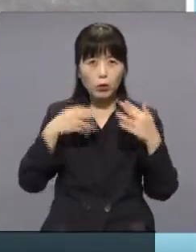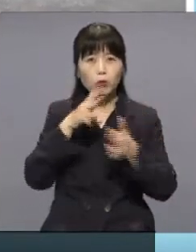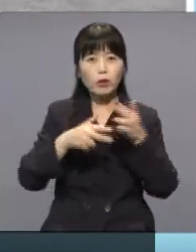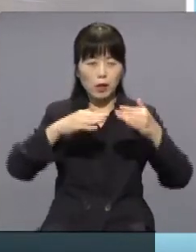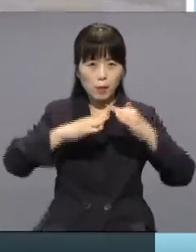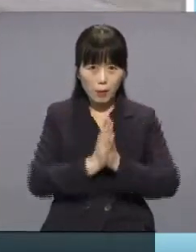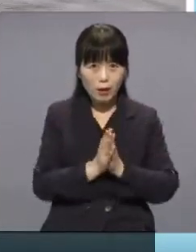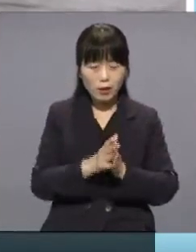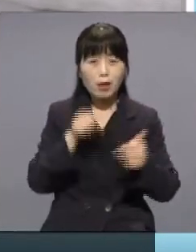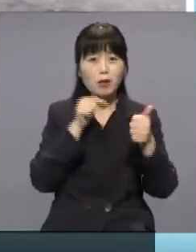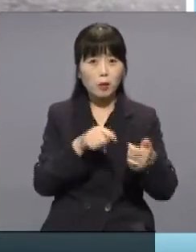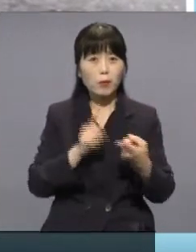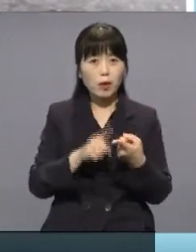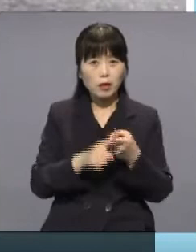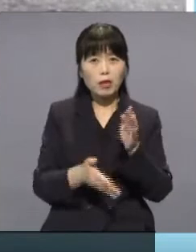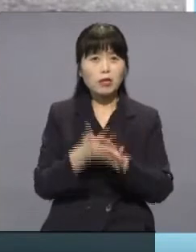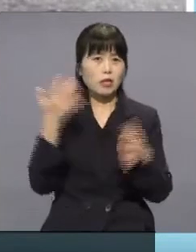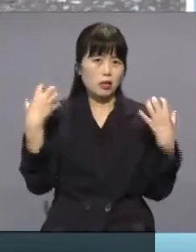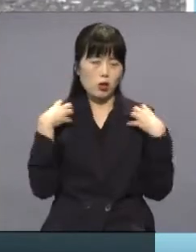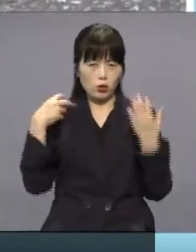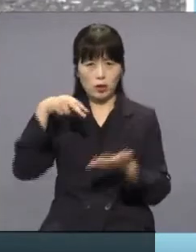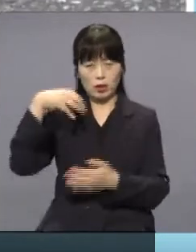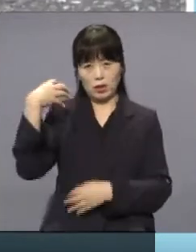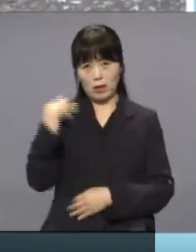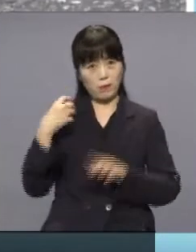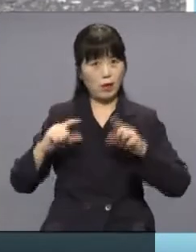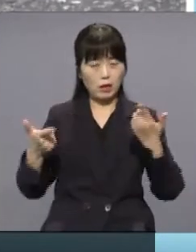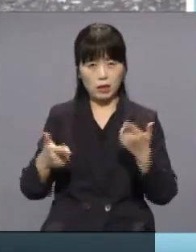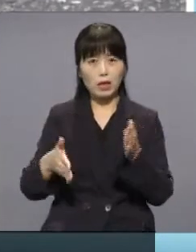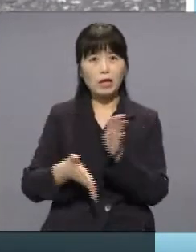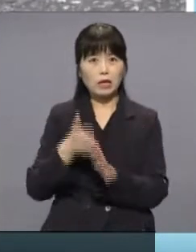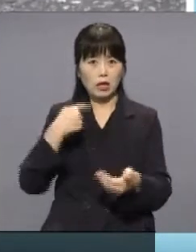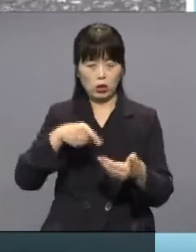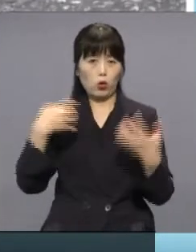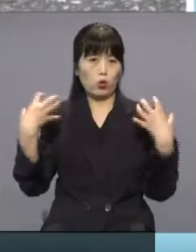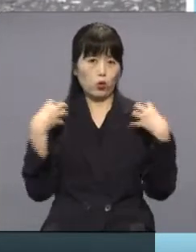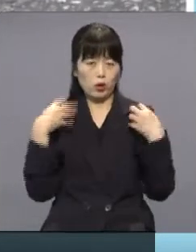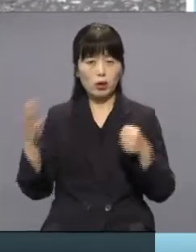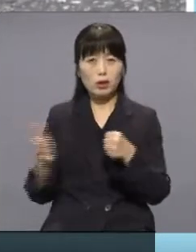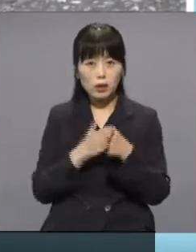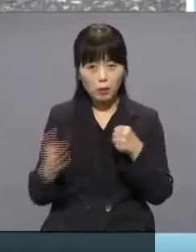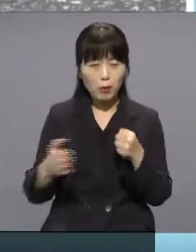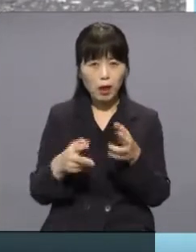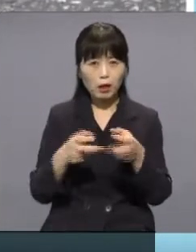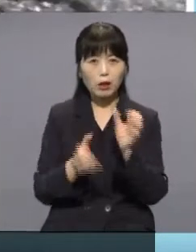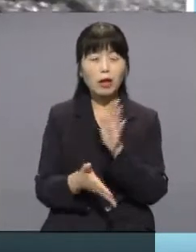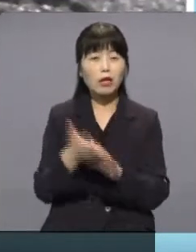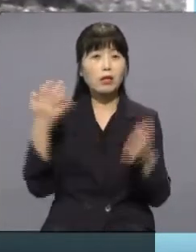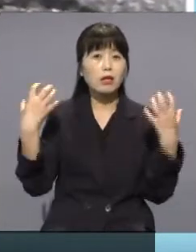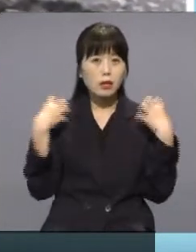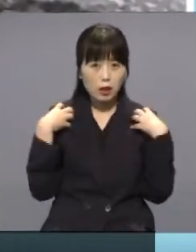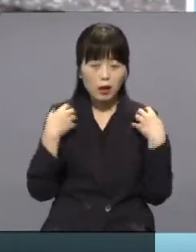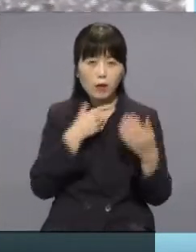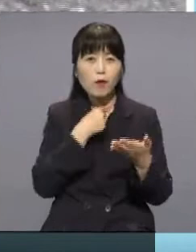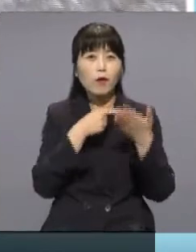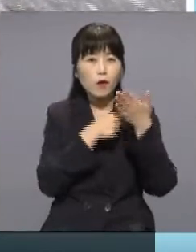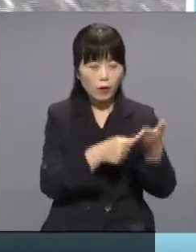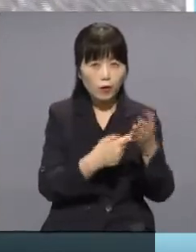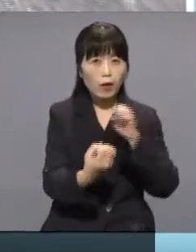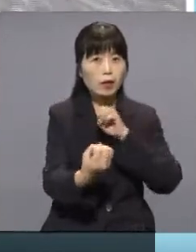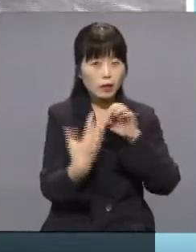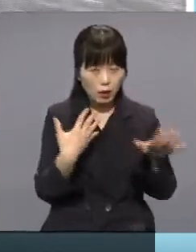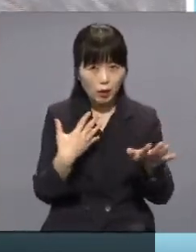폐쇄 결정 처분은 시청이 하는게 아니라 시 교육청에서 한다는 점에 있어서 성남시청에서 청원에 유혹에